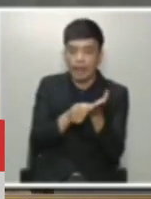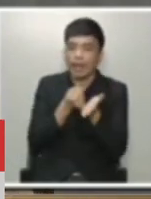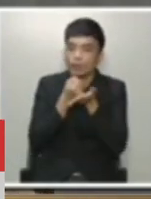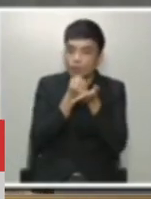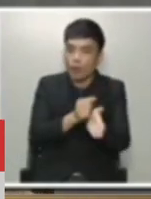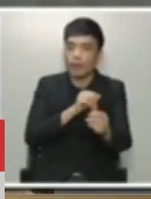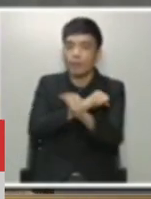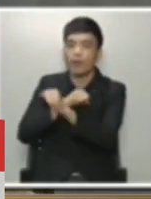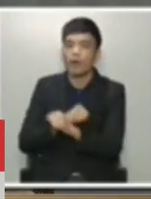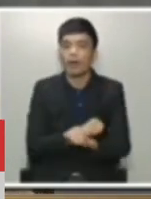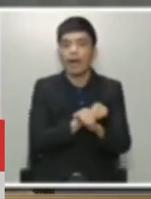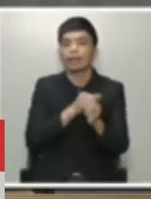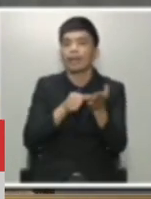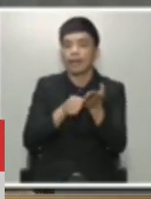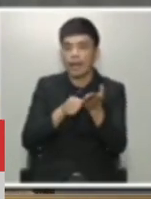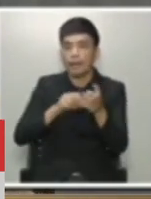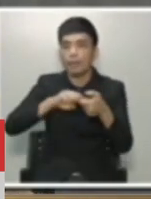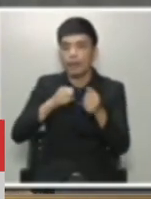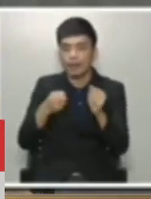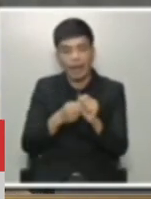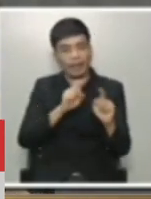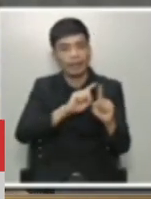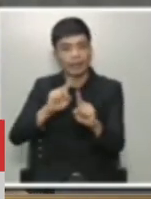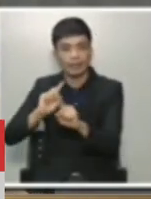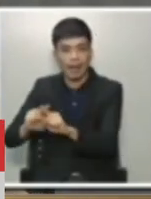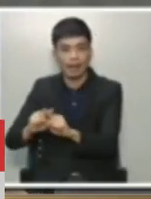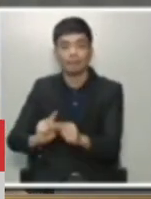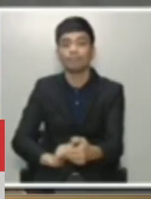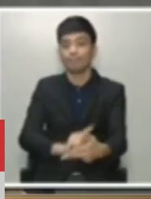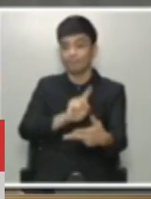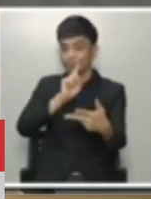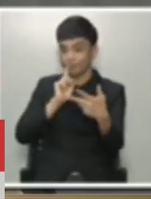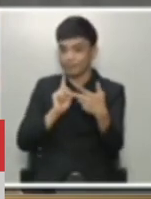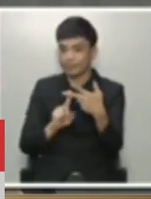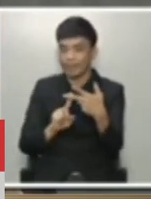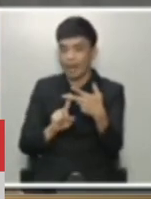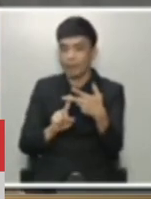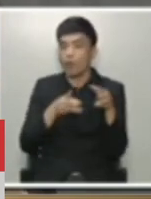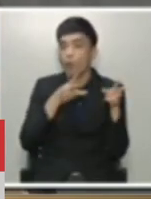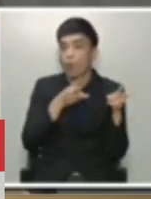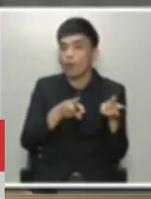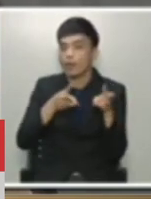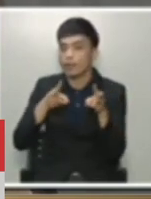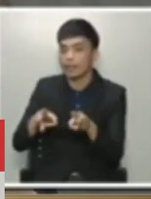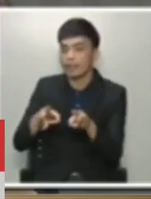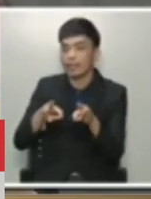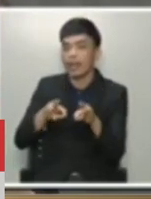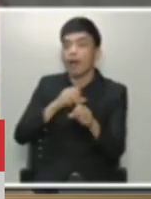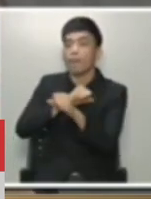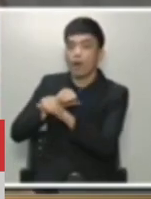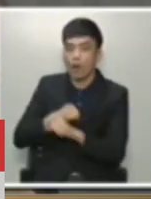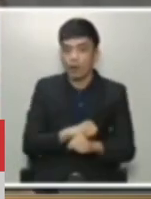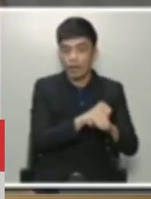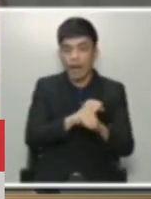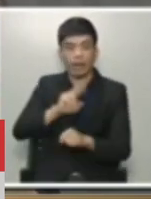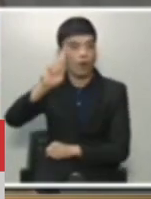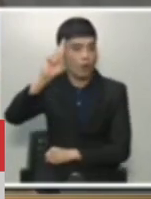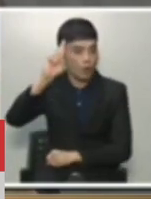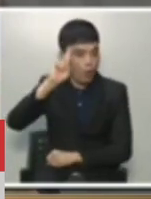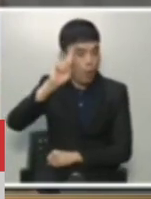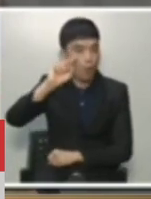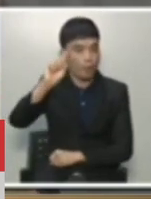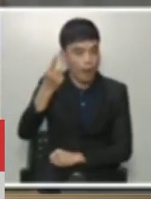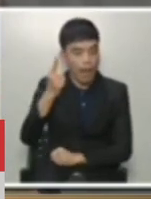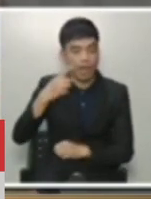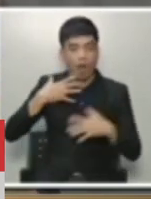ครับมาตรการที่จะแก้ปัญหามาตรการที่จะควบคุมโรคอุบัติการใหม่ไวรัสโคโรน